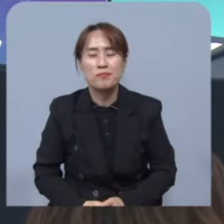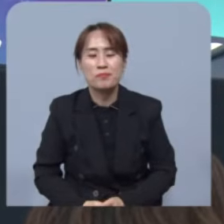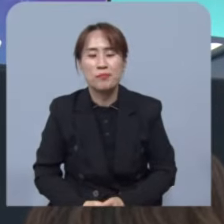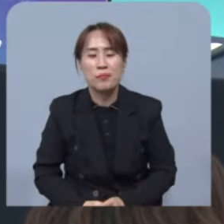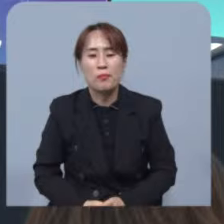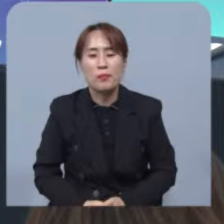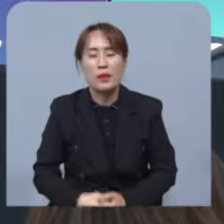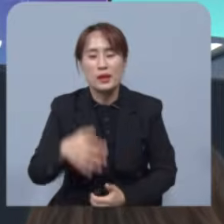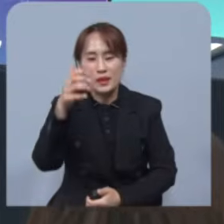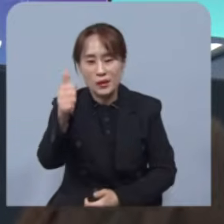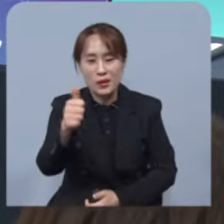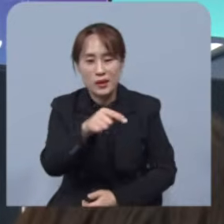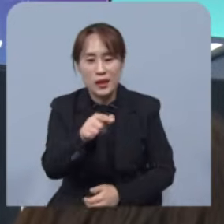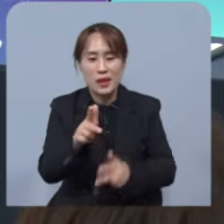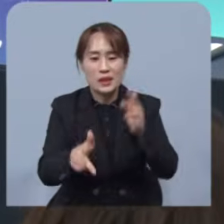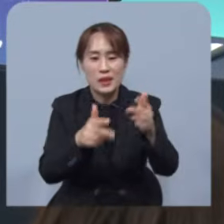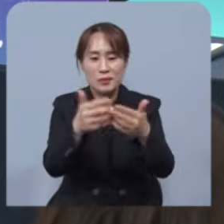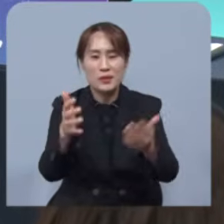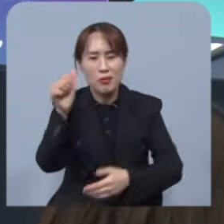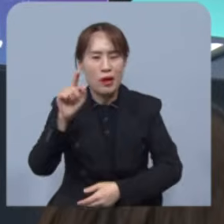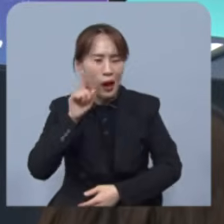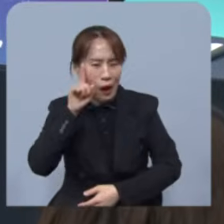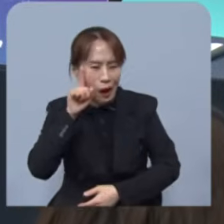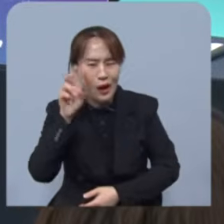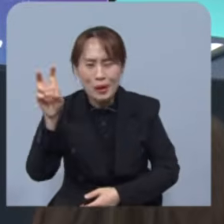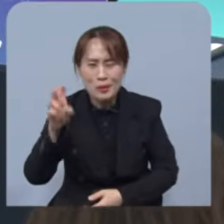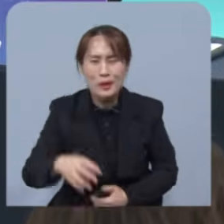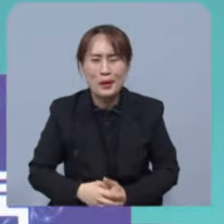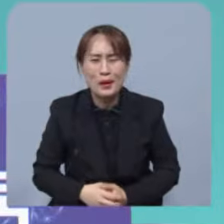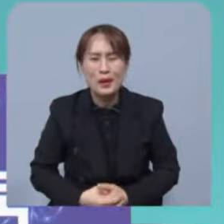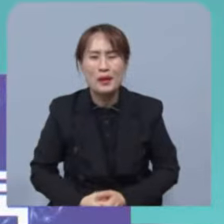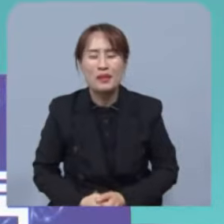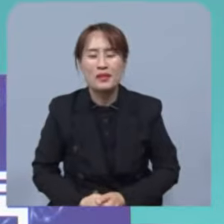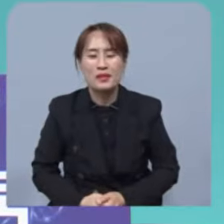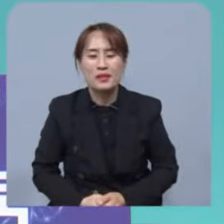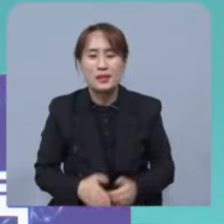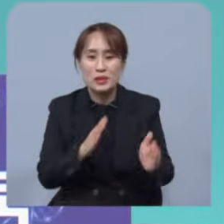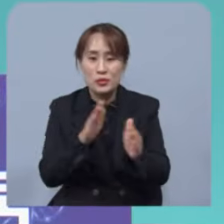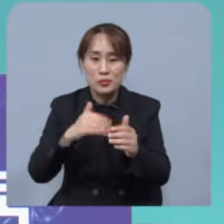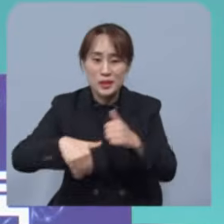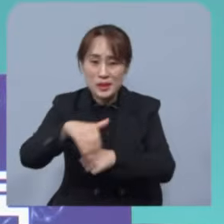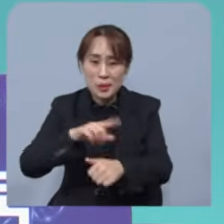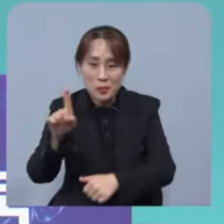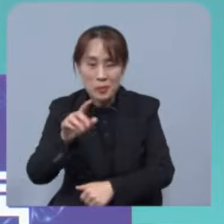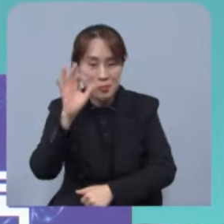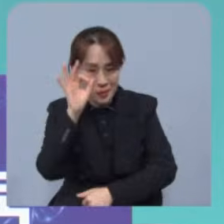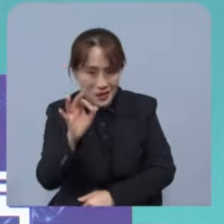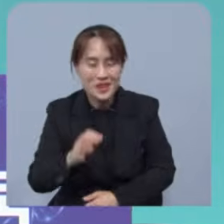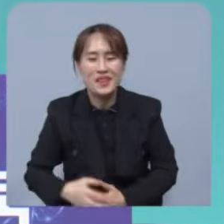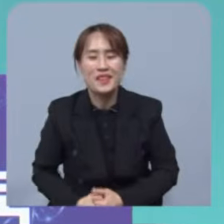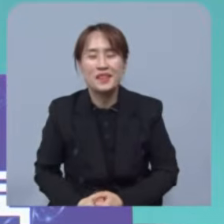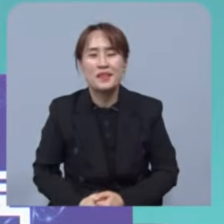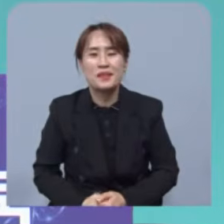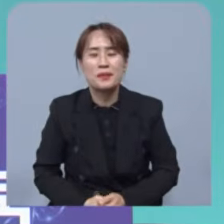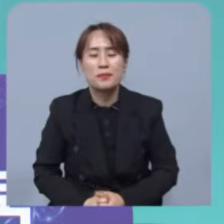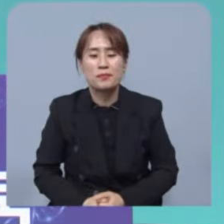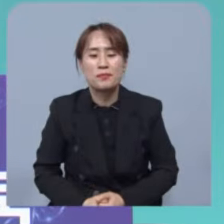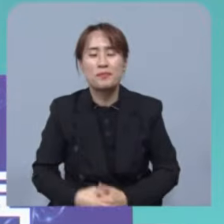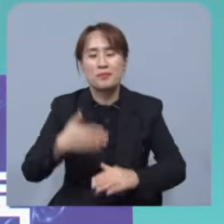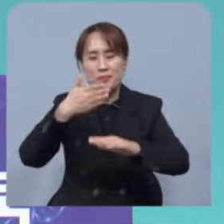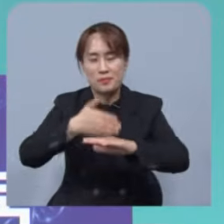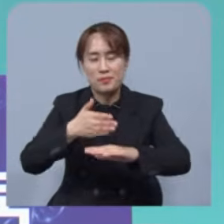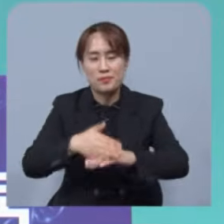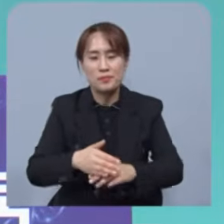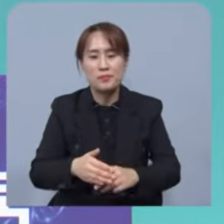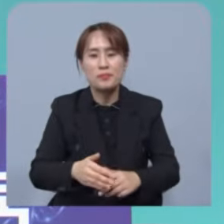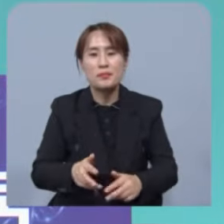네, 장관님. 우리 산업부 장관 스트레스 받고 있어요. 준비 상황이 어떤지 보겠습니다. 네,